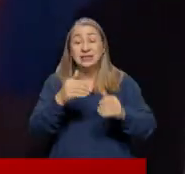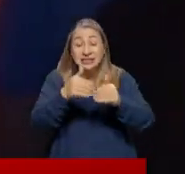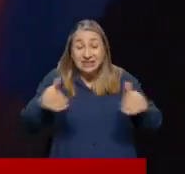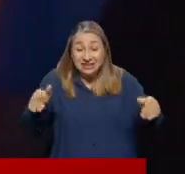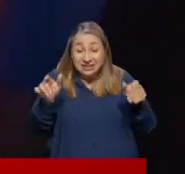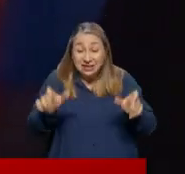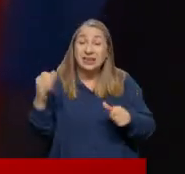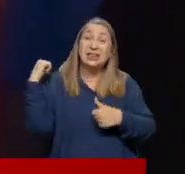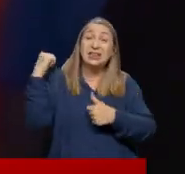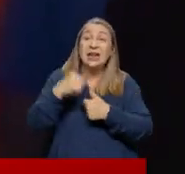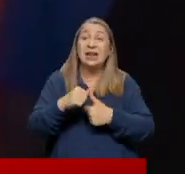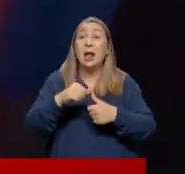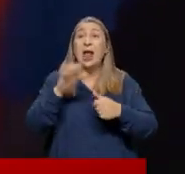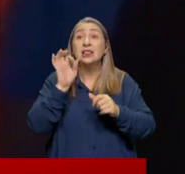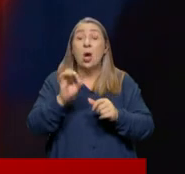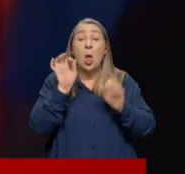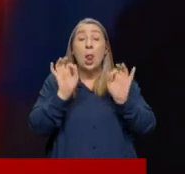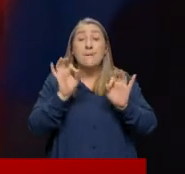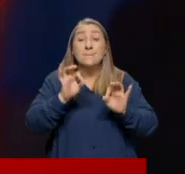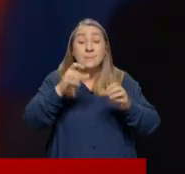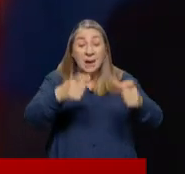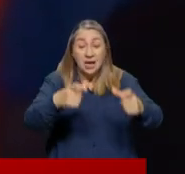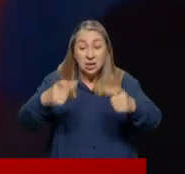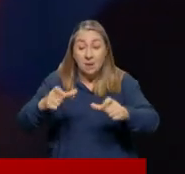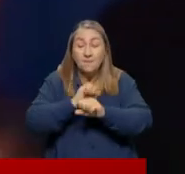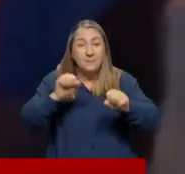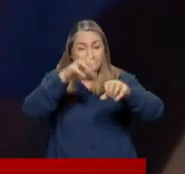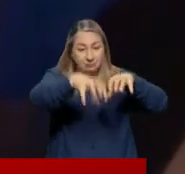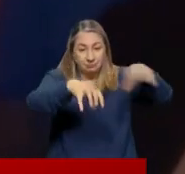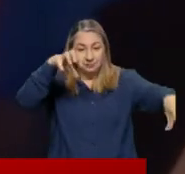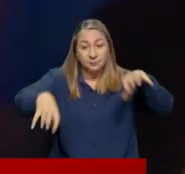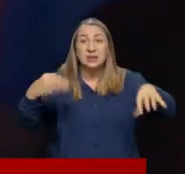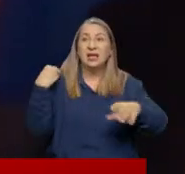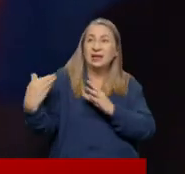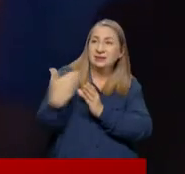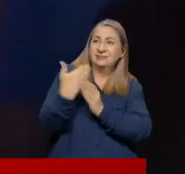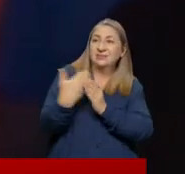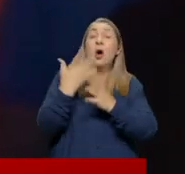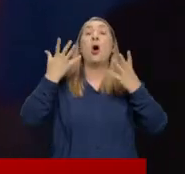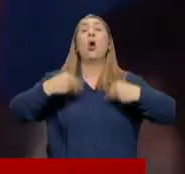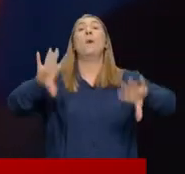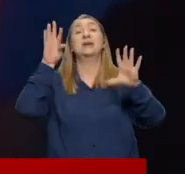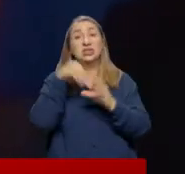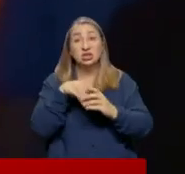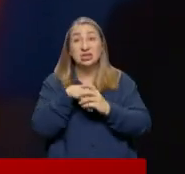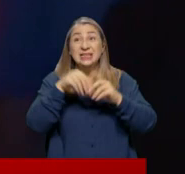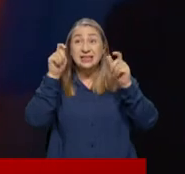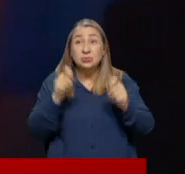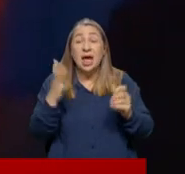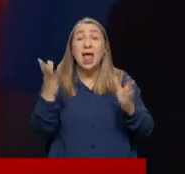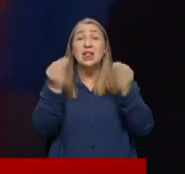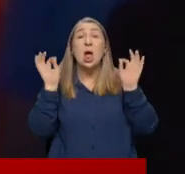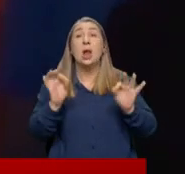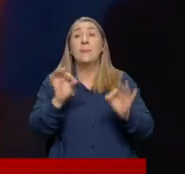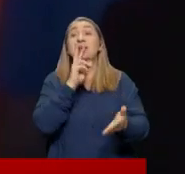sınırımıza tekrar anti personel mayının döşenmesi yeni göçlerin olmaması için atılacak